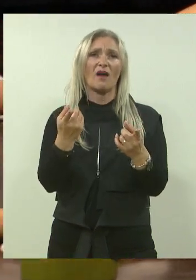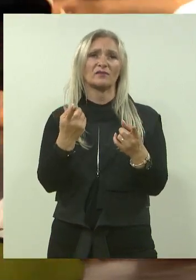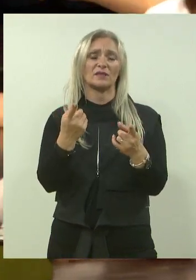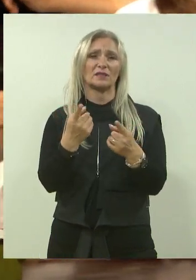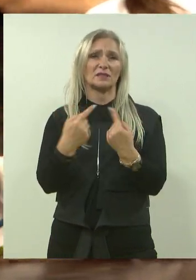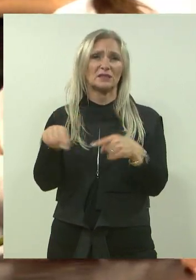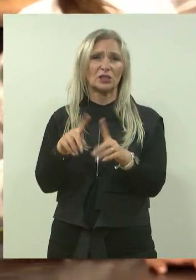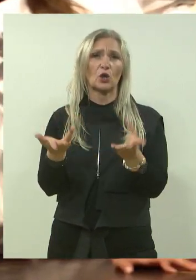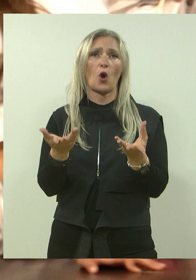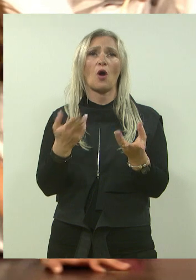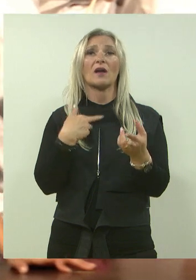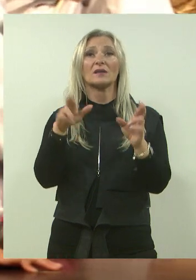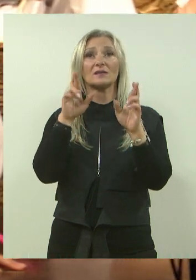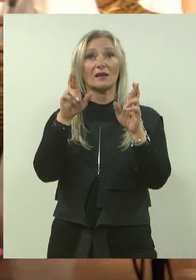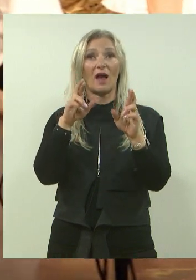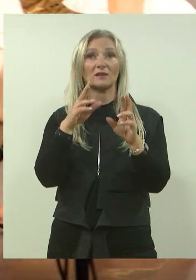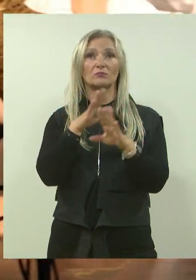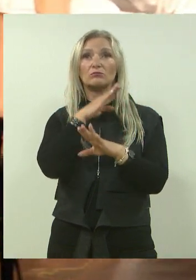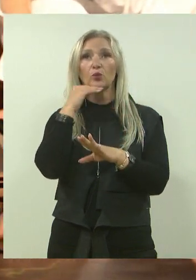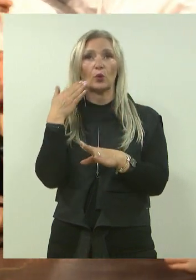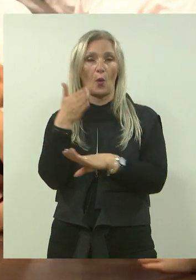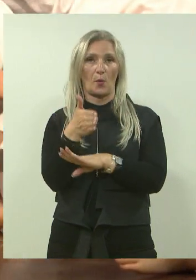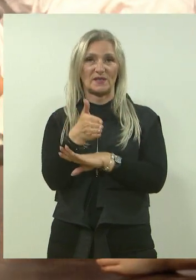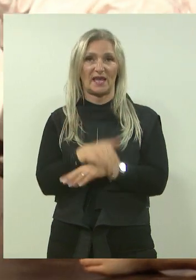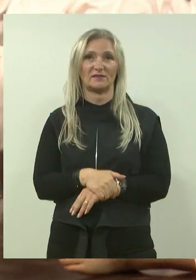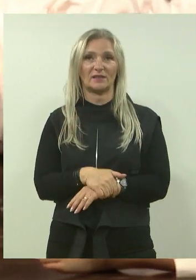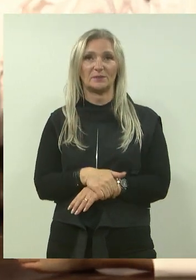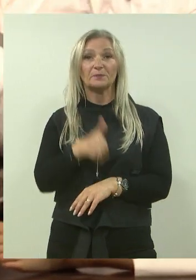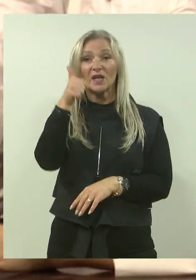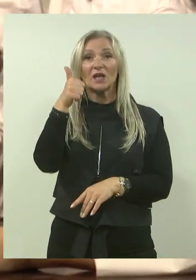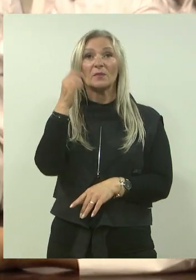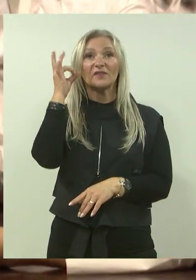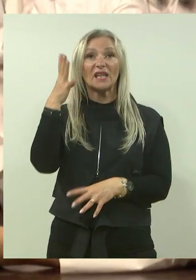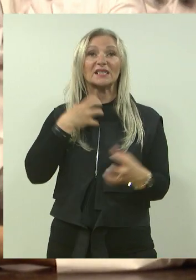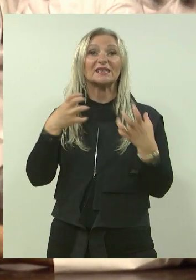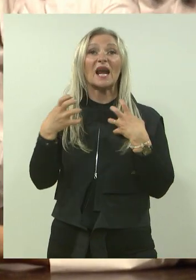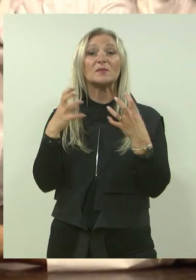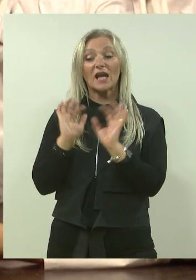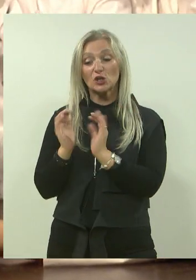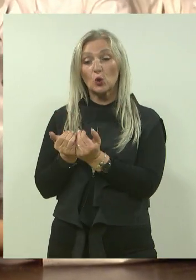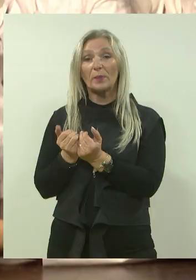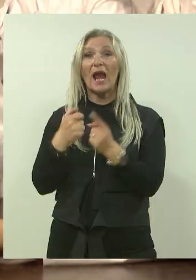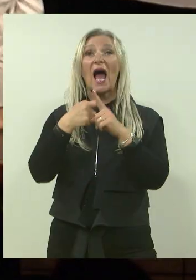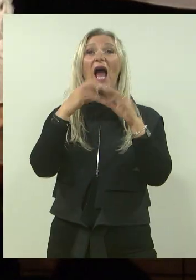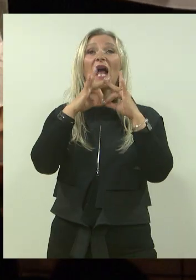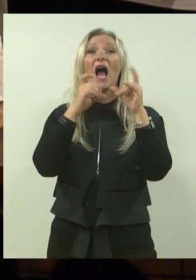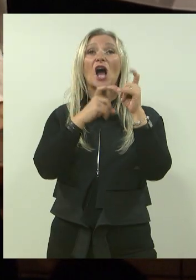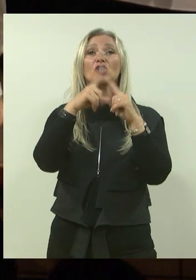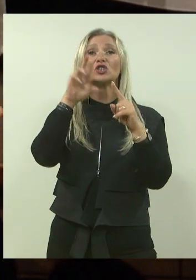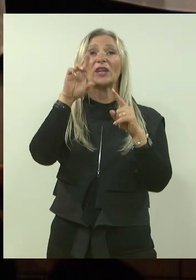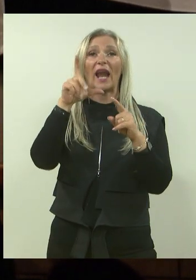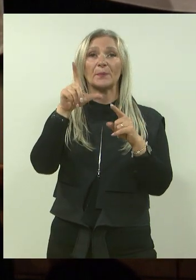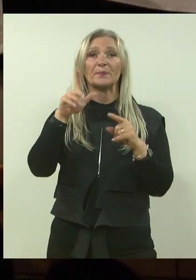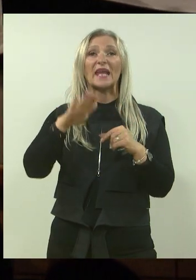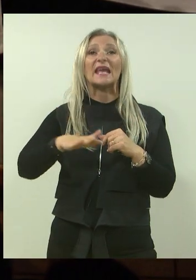i evo nadamo se velikoj posjećenosti. Prvog dana nastupile su dramske skupine Kuda Kaštel Pribislavec, Dječje